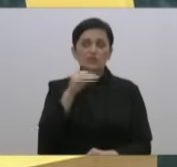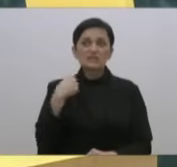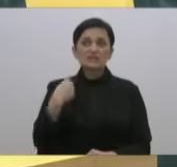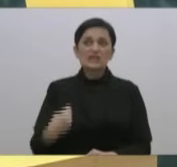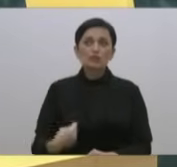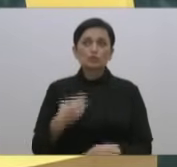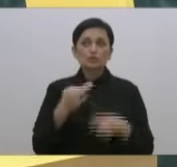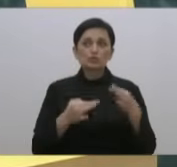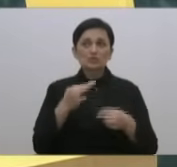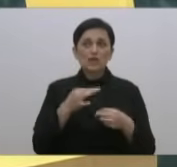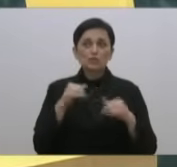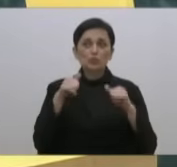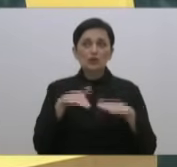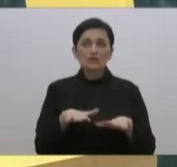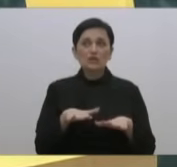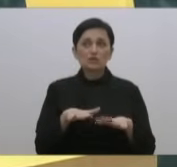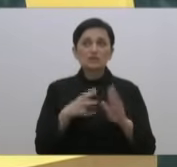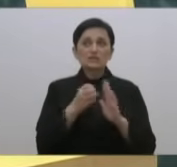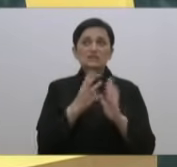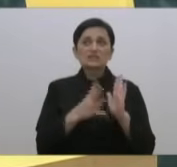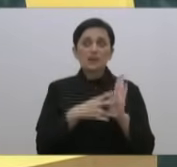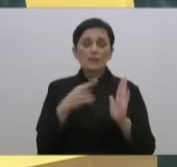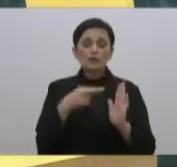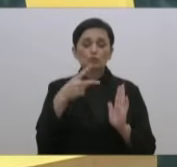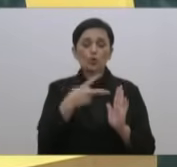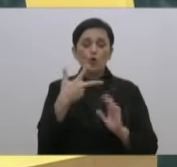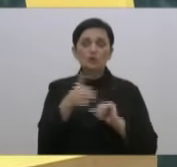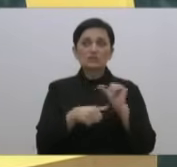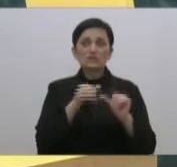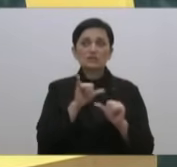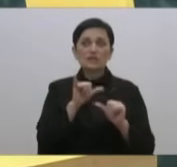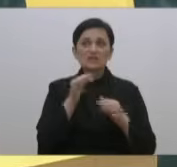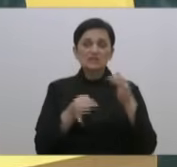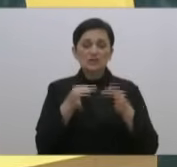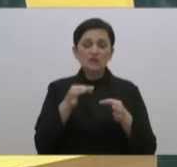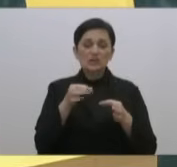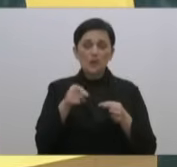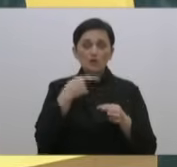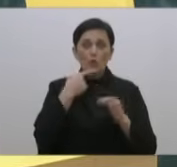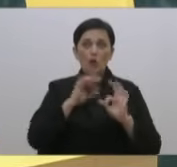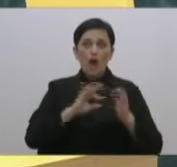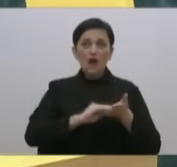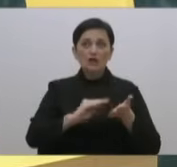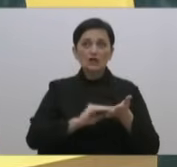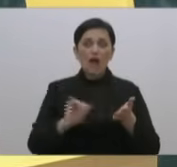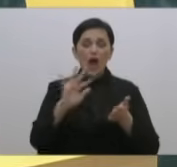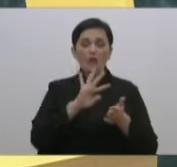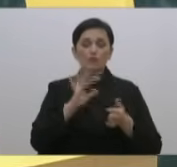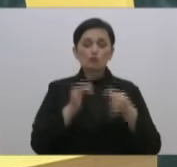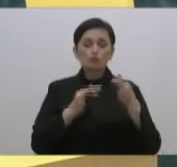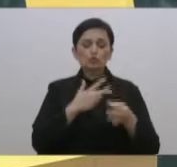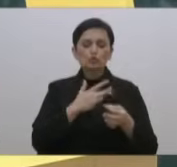სტრასბურგის სასამართლოს გადაწყვეტილება 19 დეკემბერი 2023 წელს, სადაც სასამართლომ აღნიშნა, რომ ევროპულმა